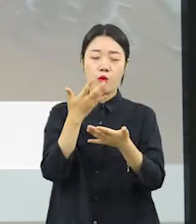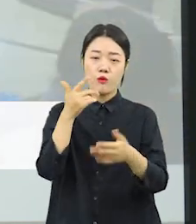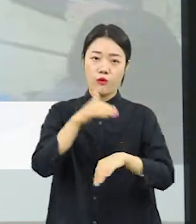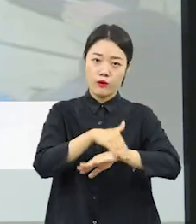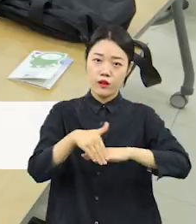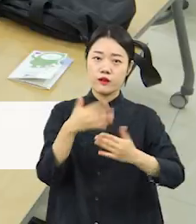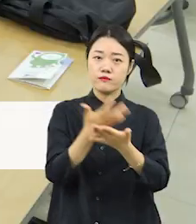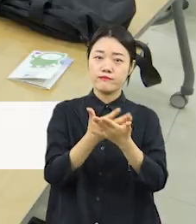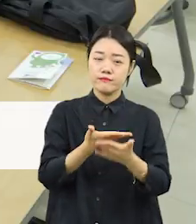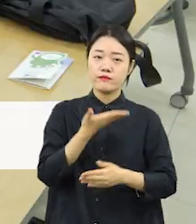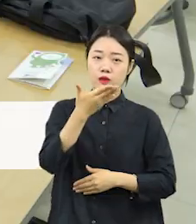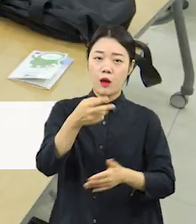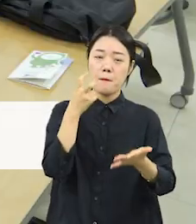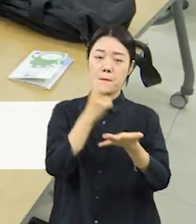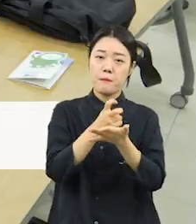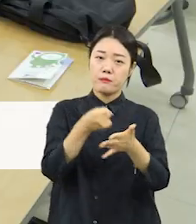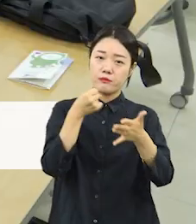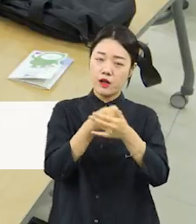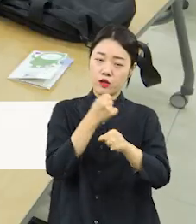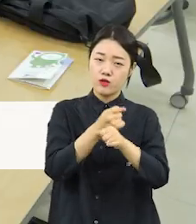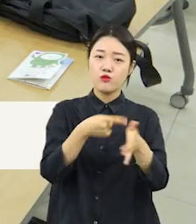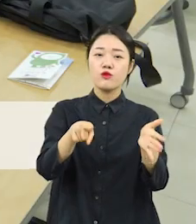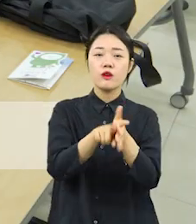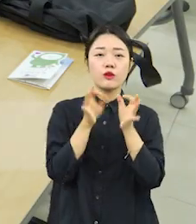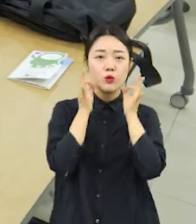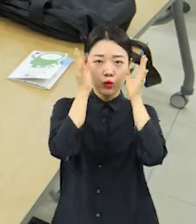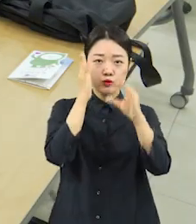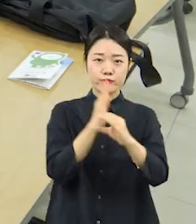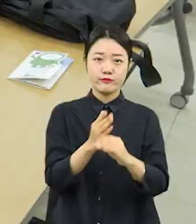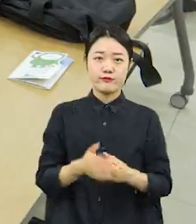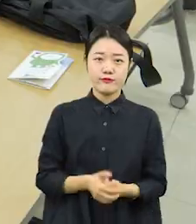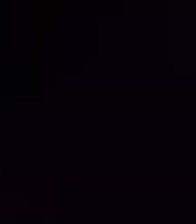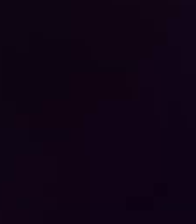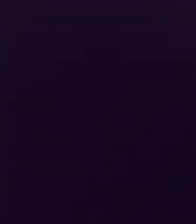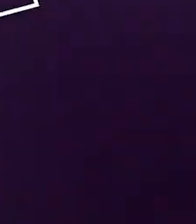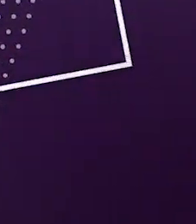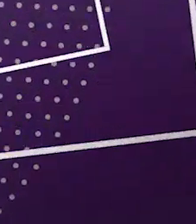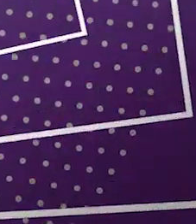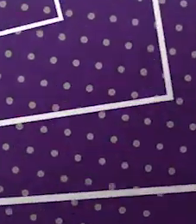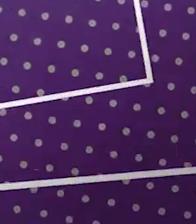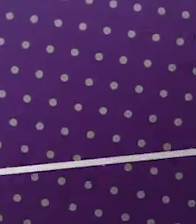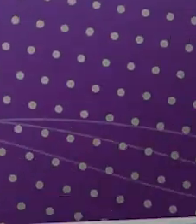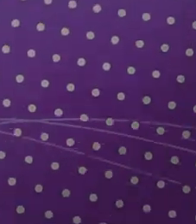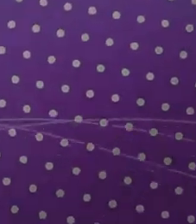법정 문화도시로 지정받기 위해 박차를 가하고 있습니다.